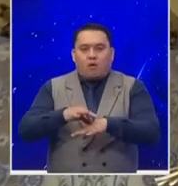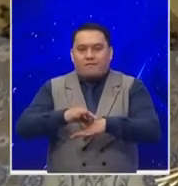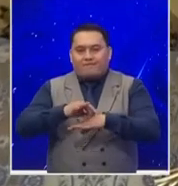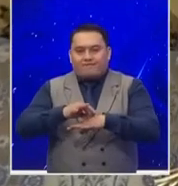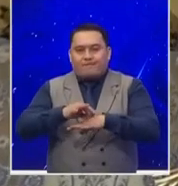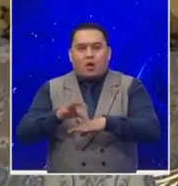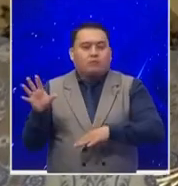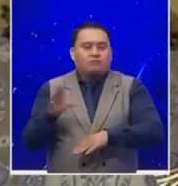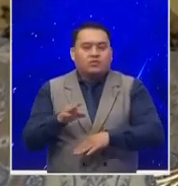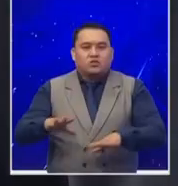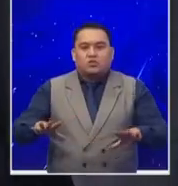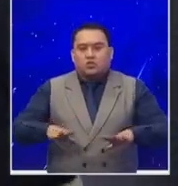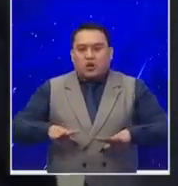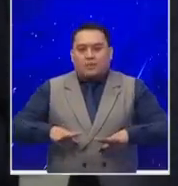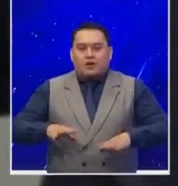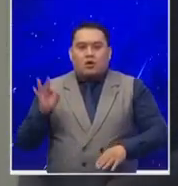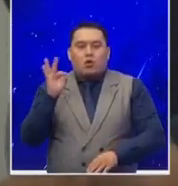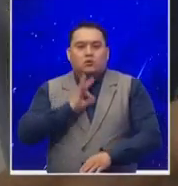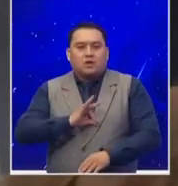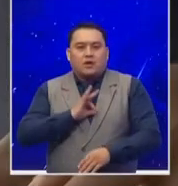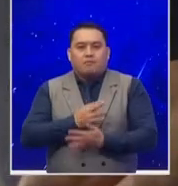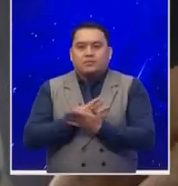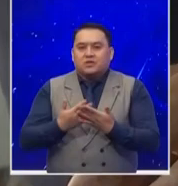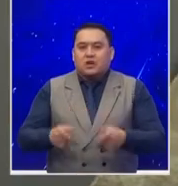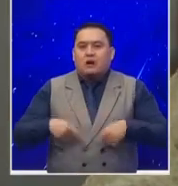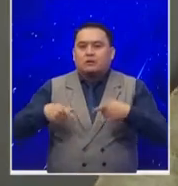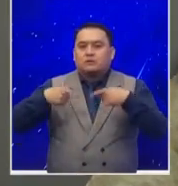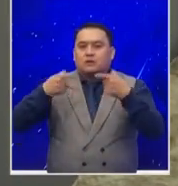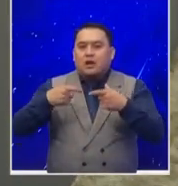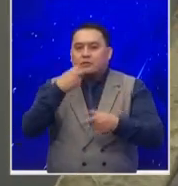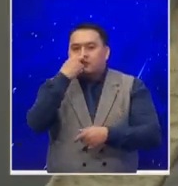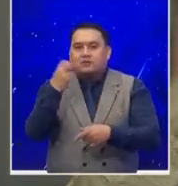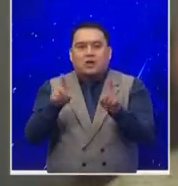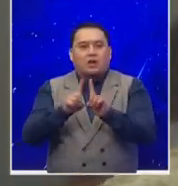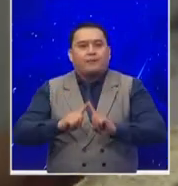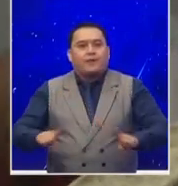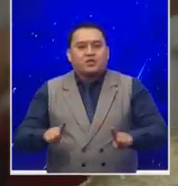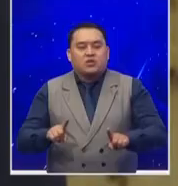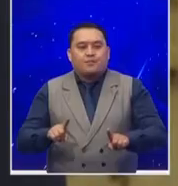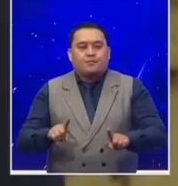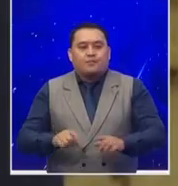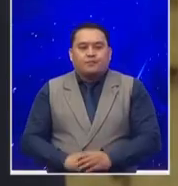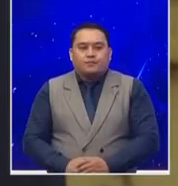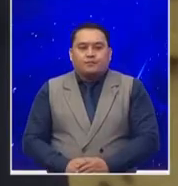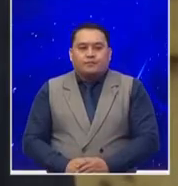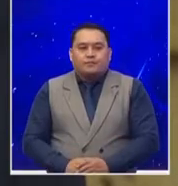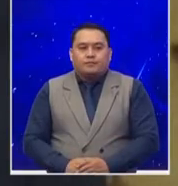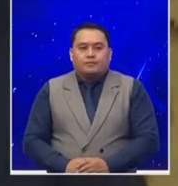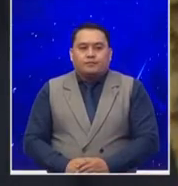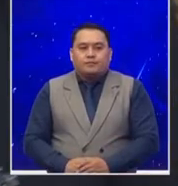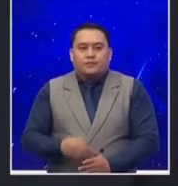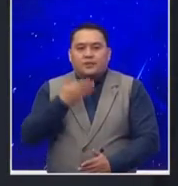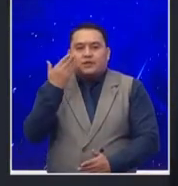көбіне сиыр мен жылқының қабырға бөлігін қолданады. Бірнеше кезеңнен өткен қамшының иісі де ерекше. Себебі иістерін ерекше